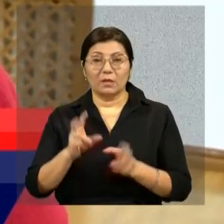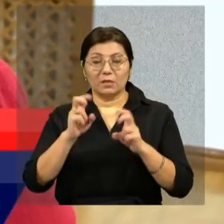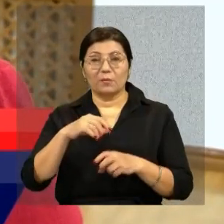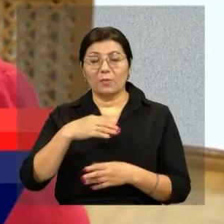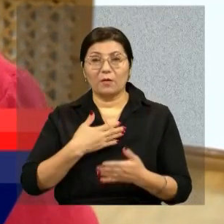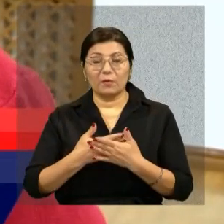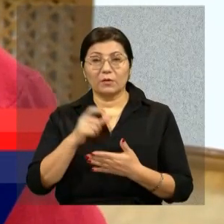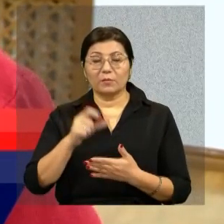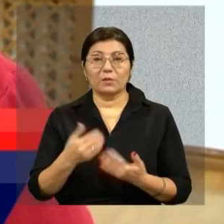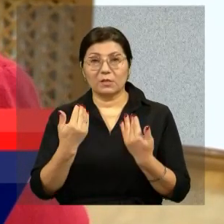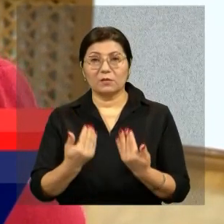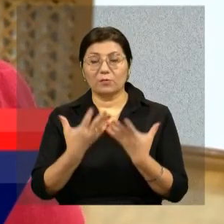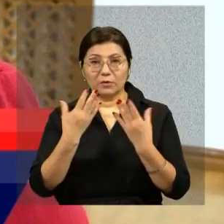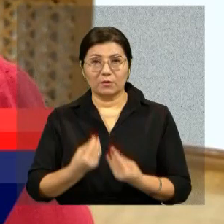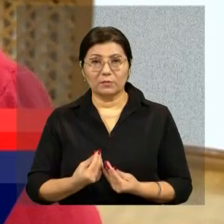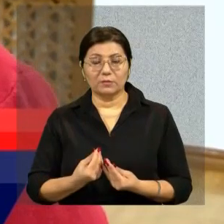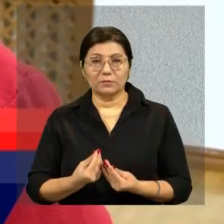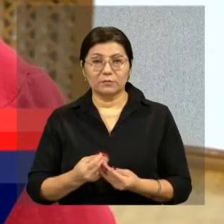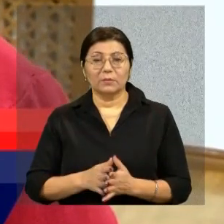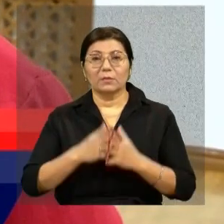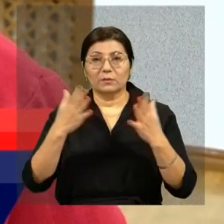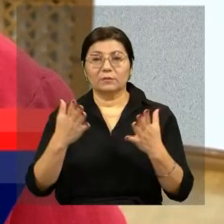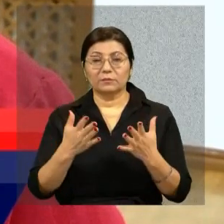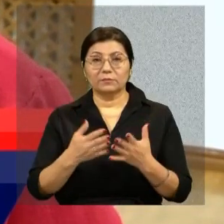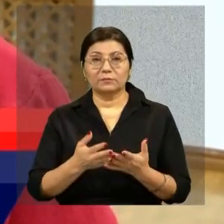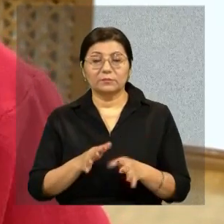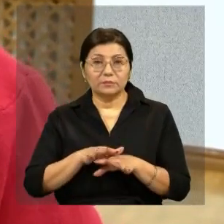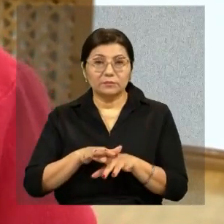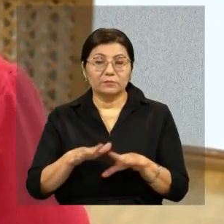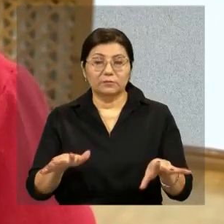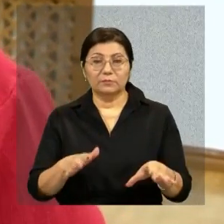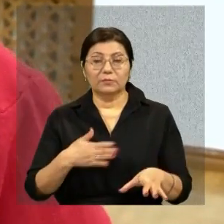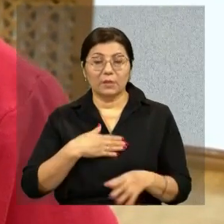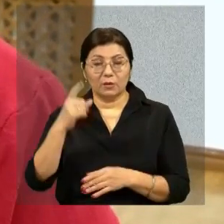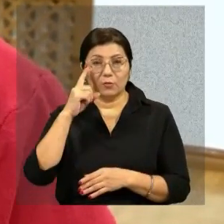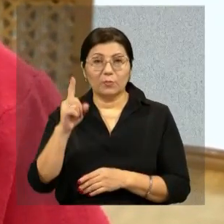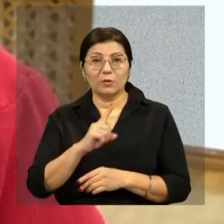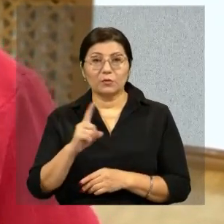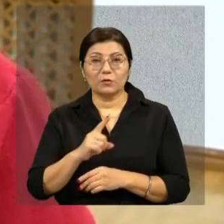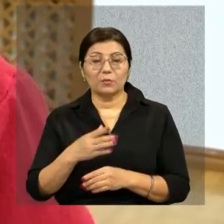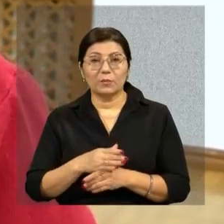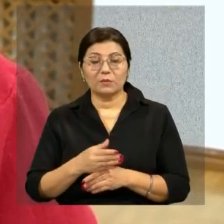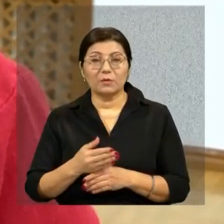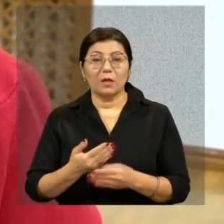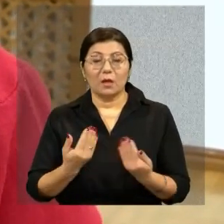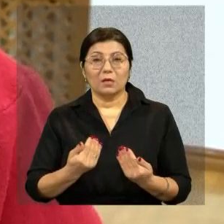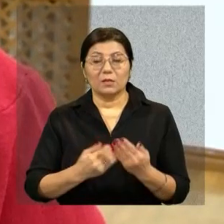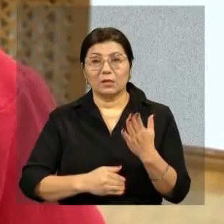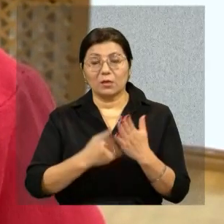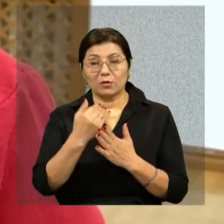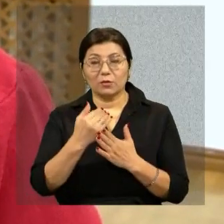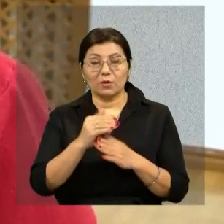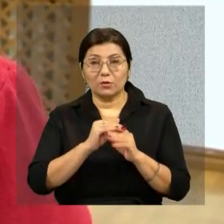на сегодняшний день очень широко распространяется, и я думаю, что мы на хорошем уровне, потому что